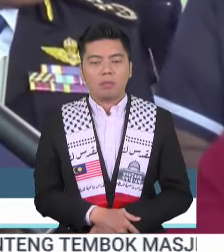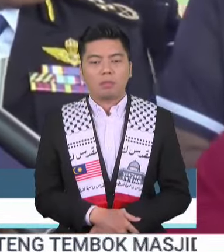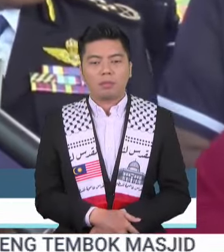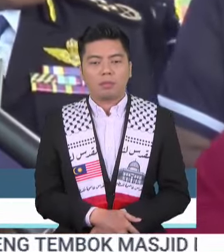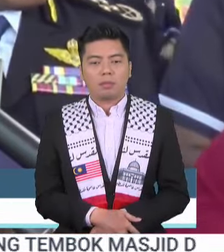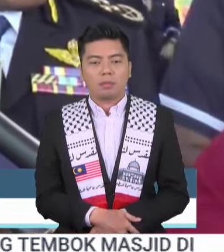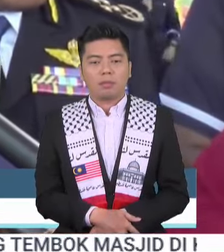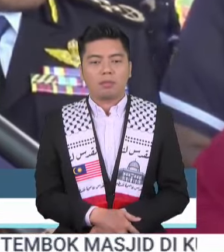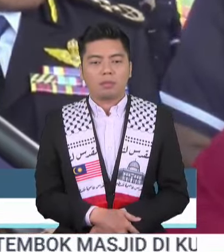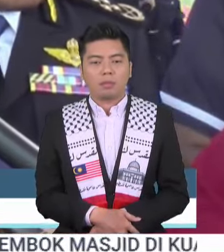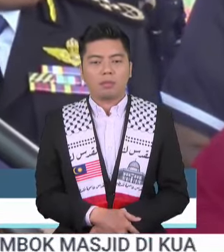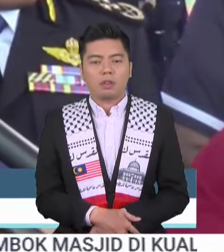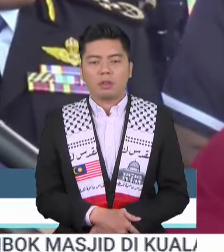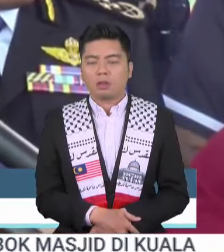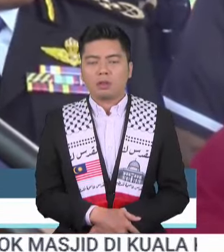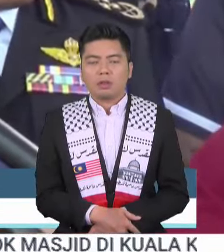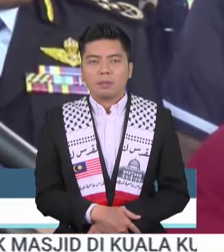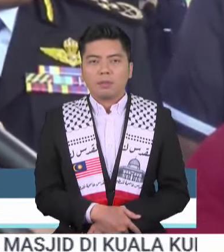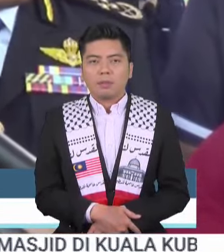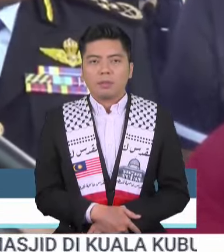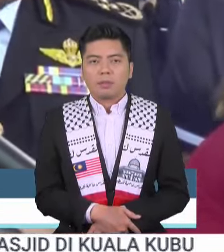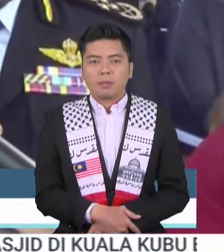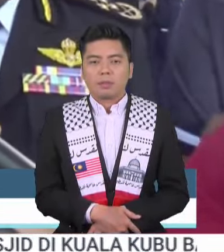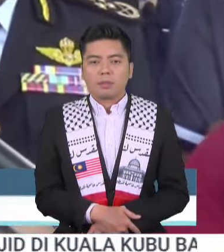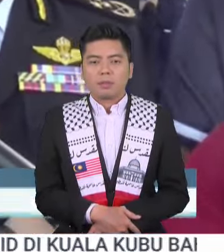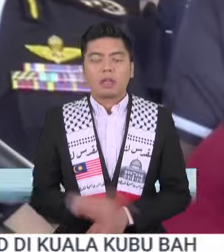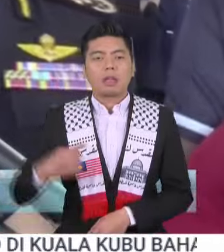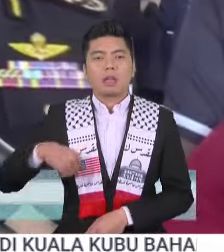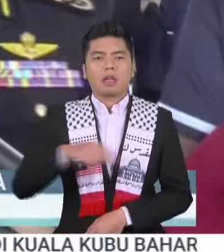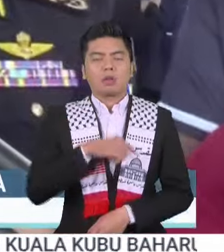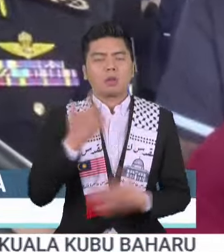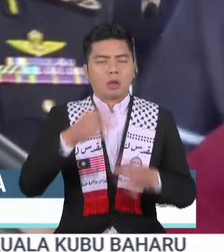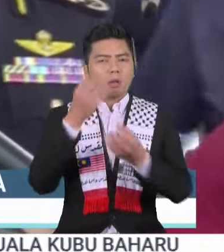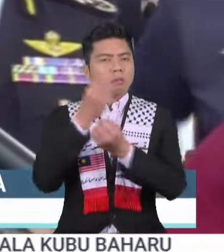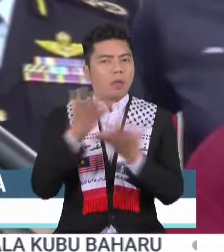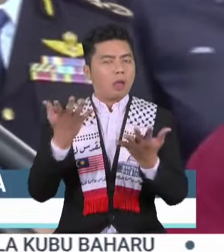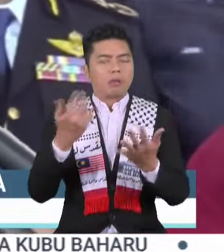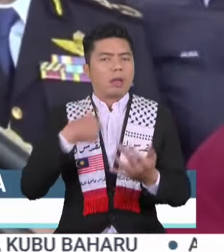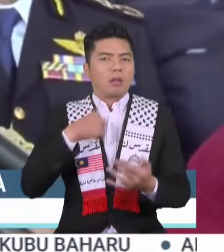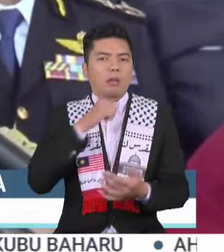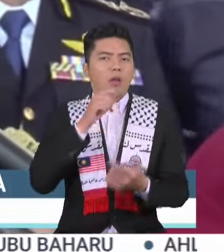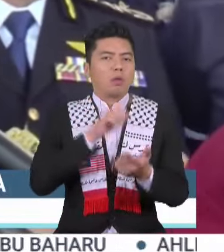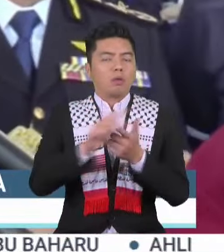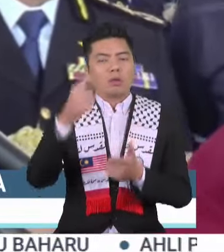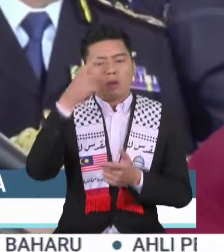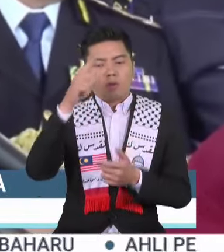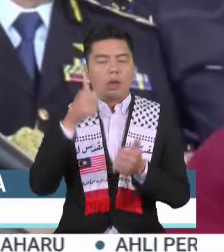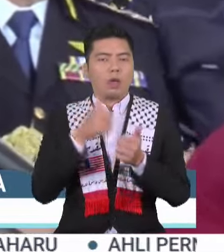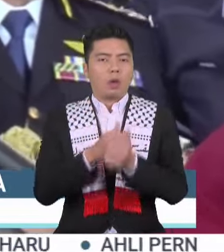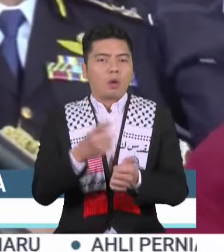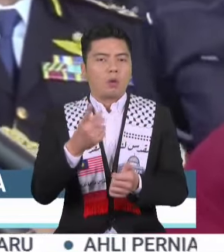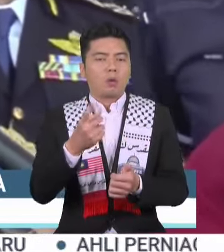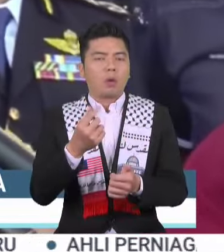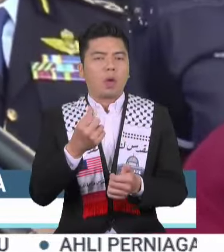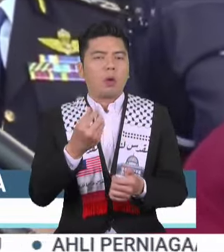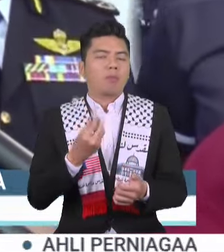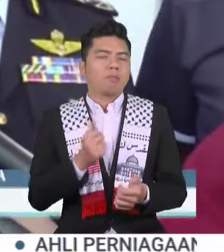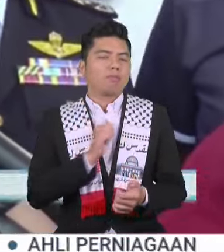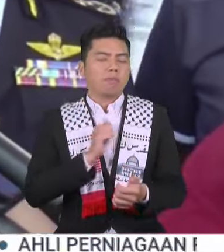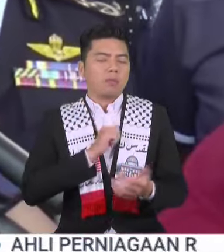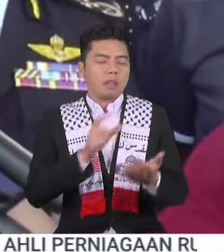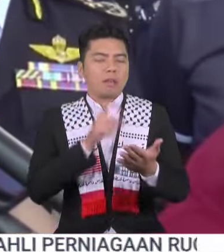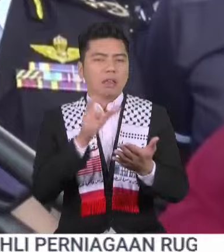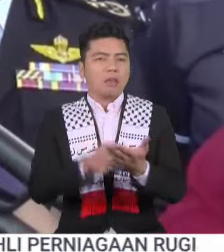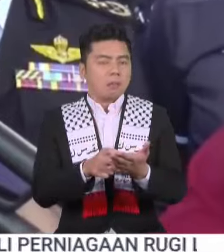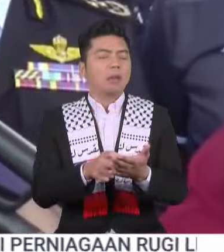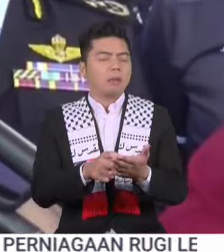ini. Sebab memang kita pun tidak dimalukan lagi. Saya akan minta APAD untuk lihat perkara itu. Sekarang ini memang